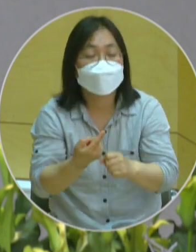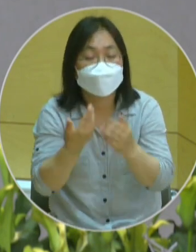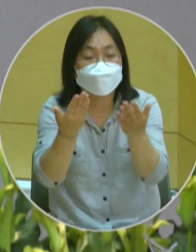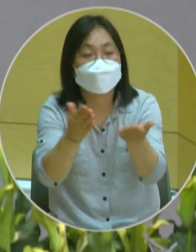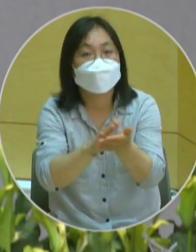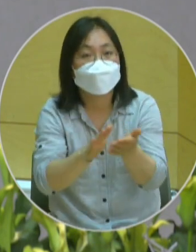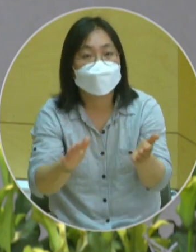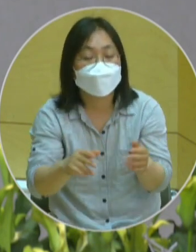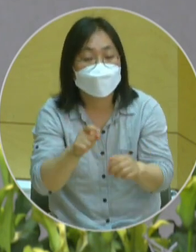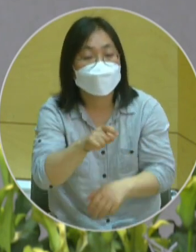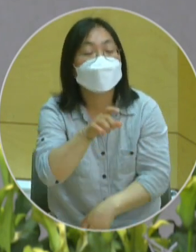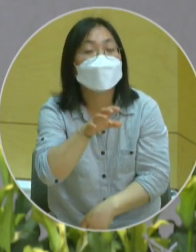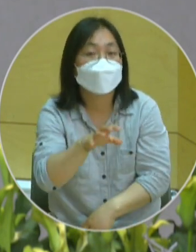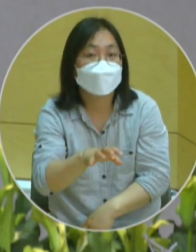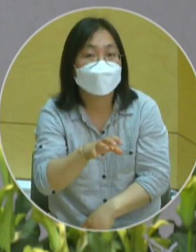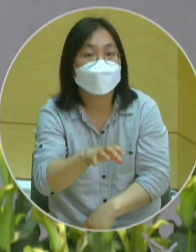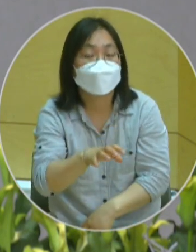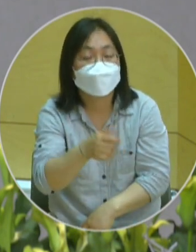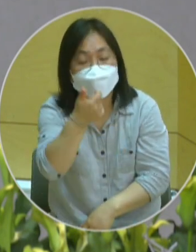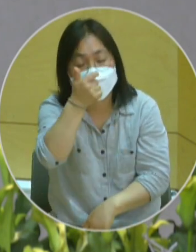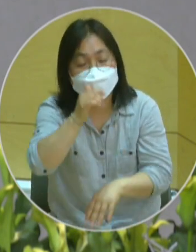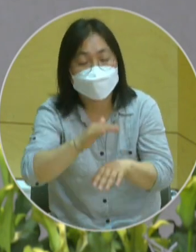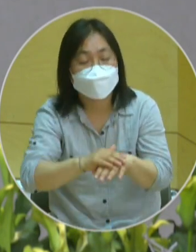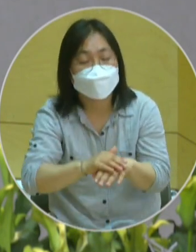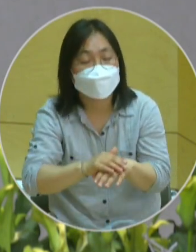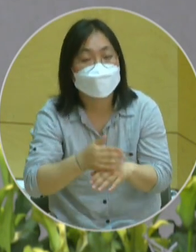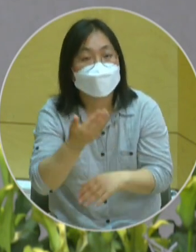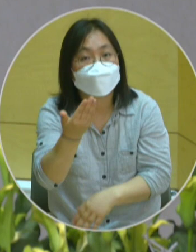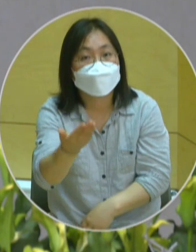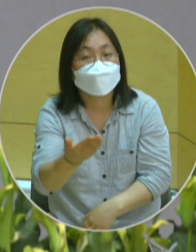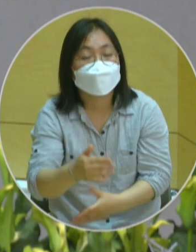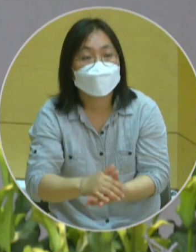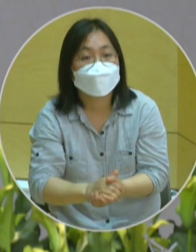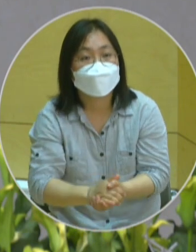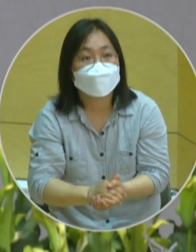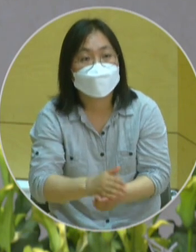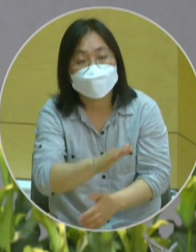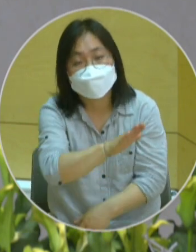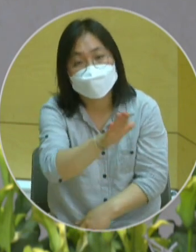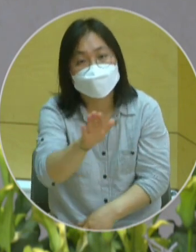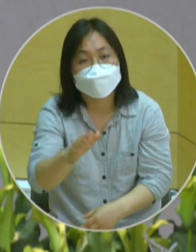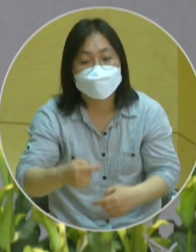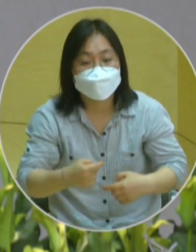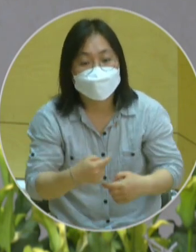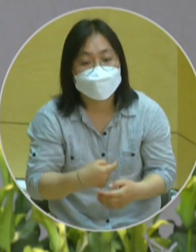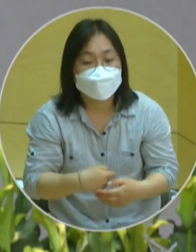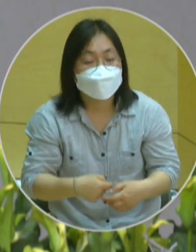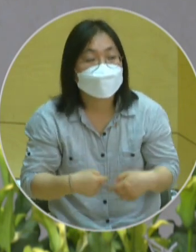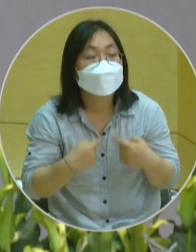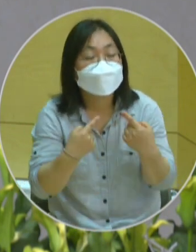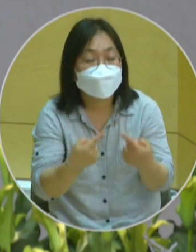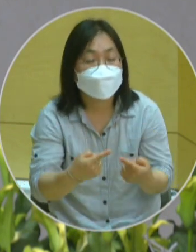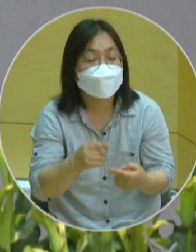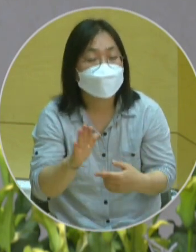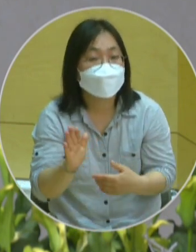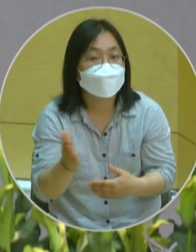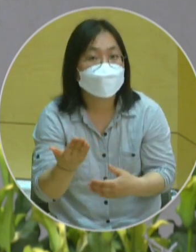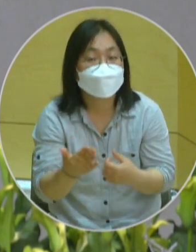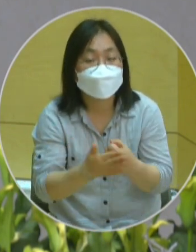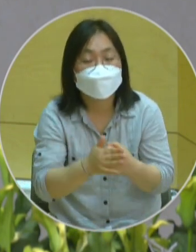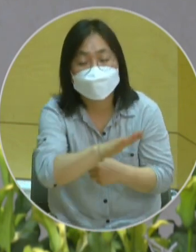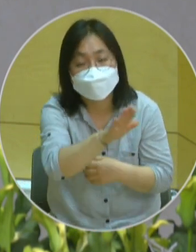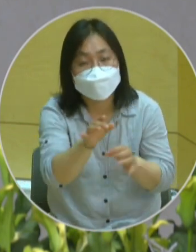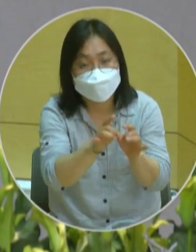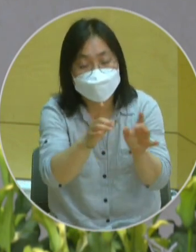우리 예배 연장이기 때문에 한 시간 드려서 그 시간 끝나고 나면 여러분이 참여하는 것이 되니까 그 시간 동안도